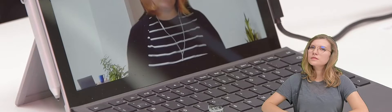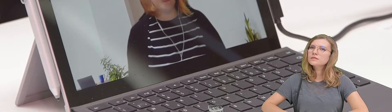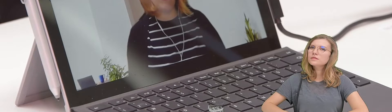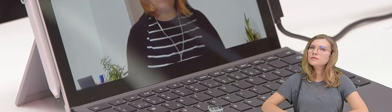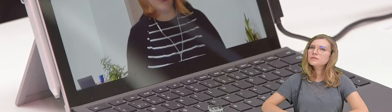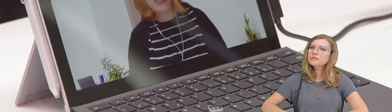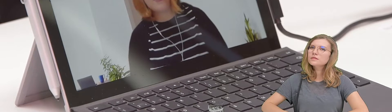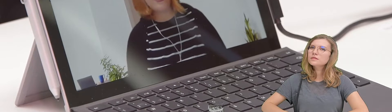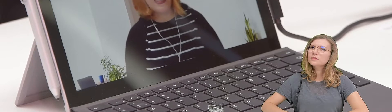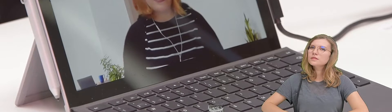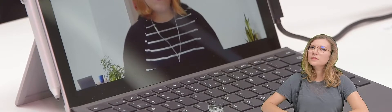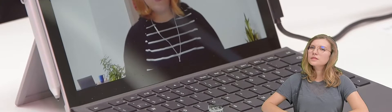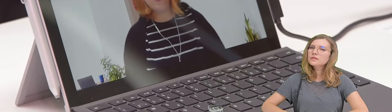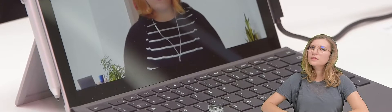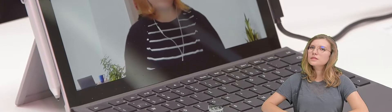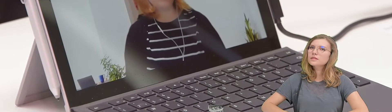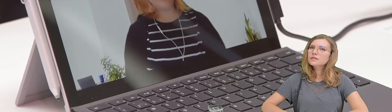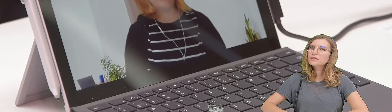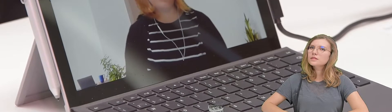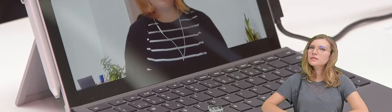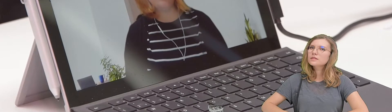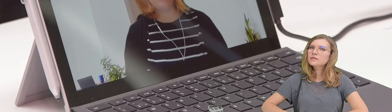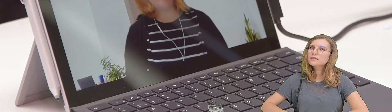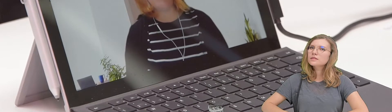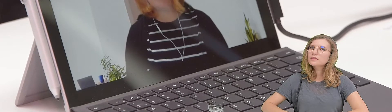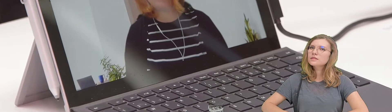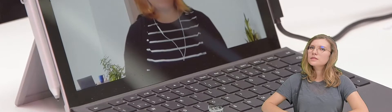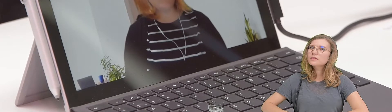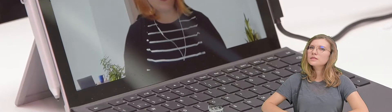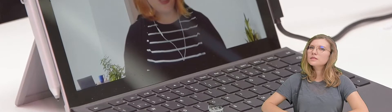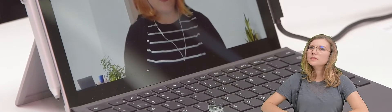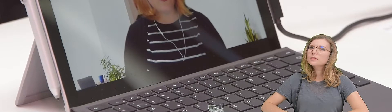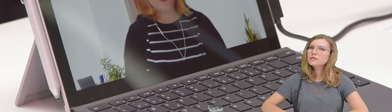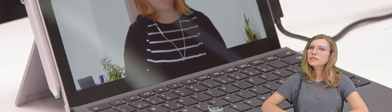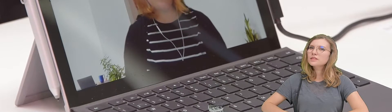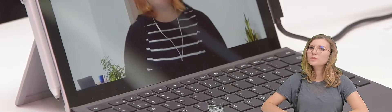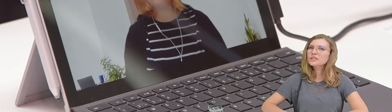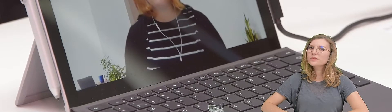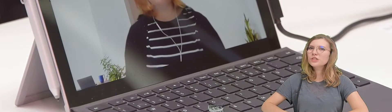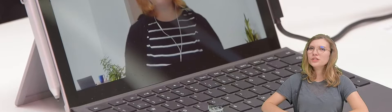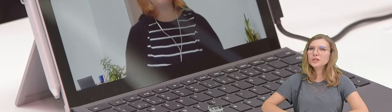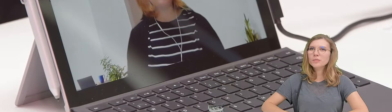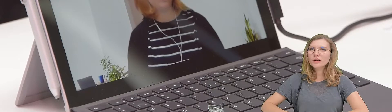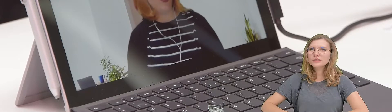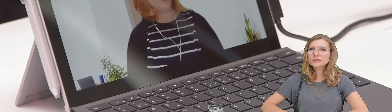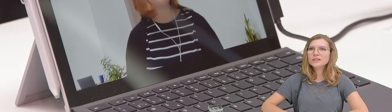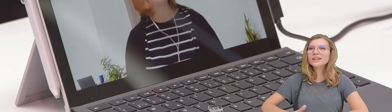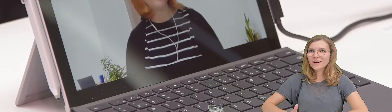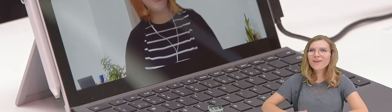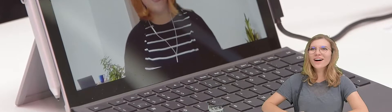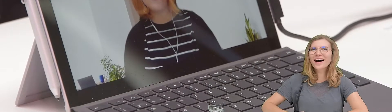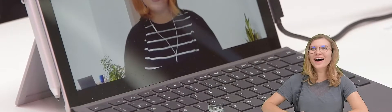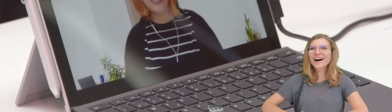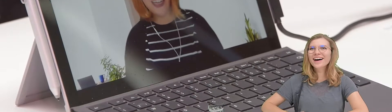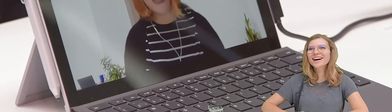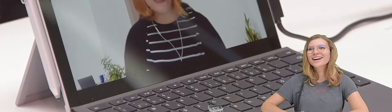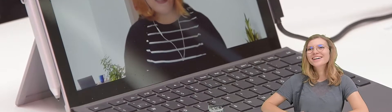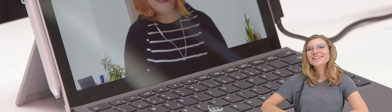am Ende schauen, na, sind die gleichen Emojis rausgekommen, die am Anfang losgeschickt wurden. Das ist ein bisschen wie Stille Post.